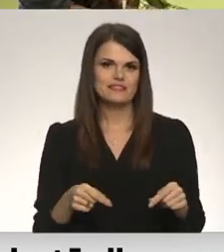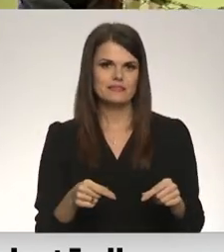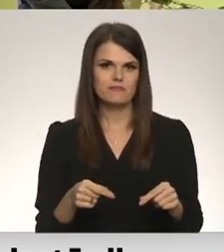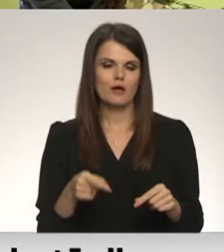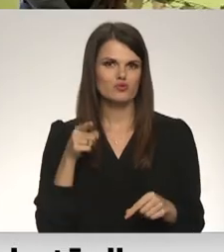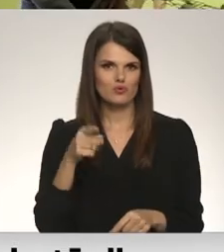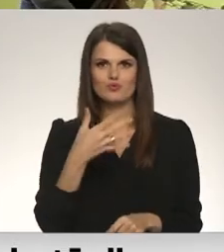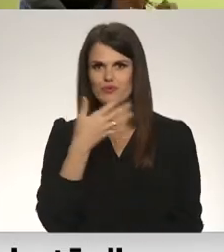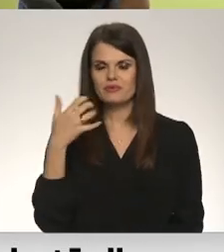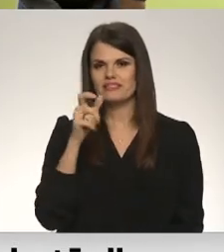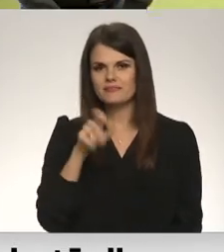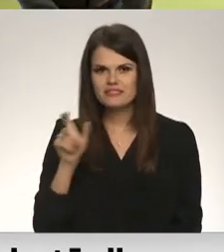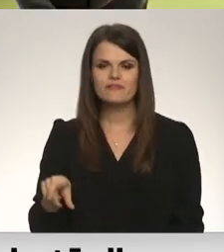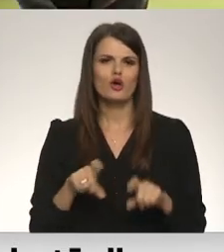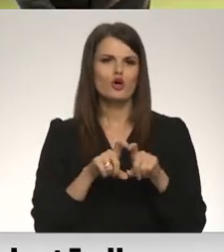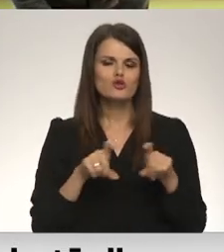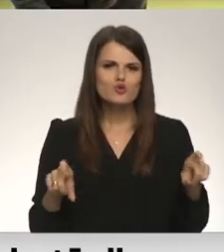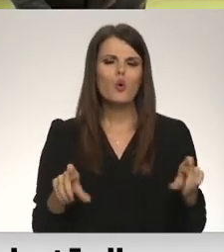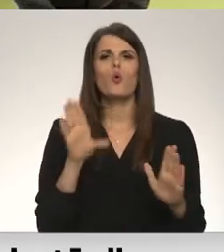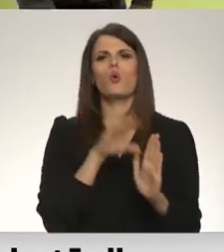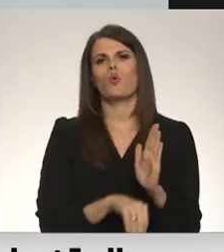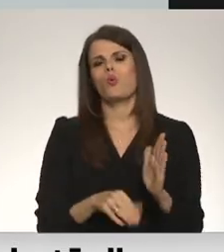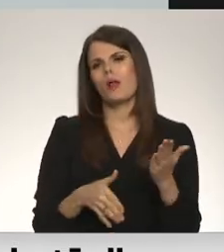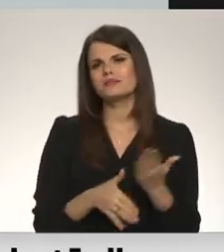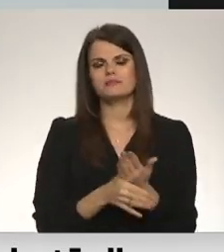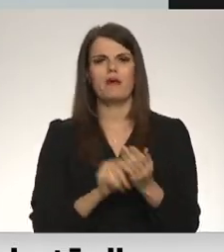1000 cilvēki. Tās ir skolas, tad ir dažādi